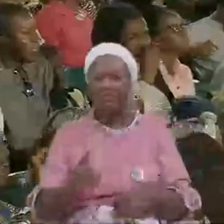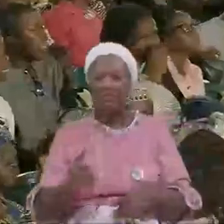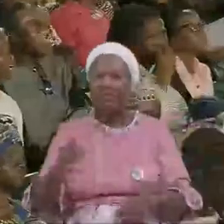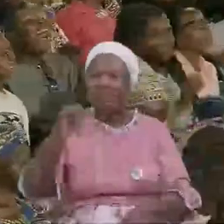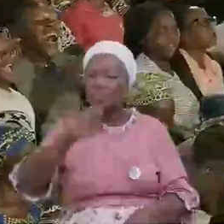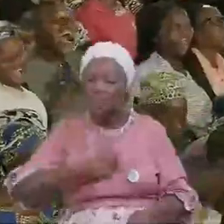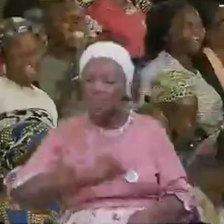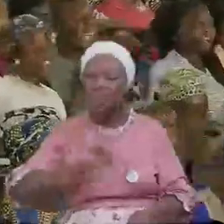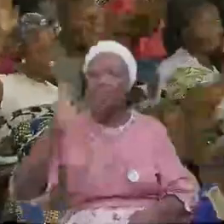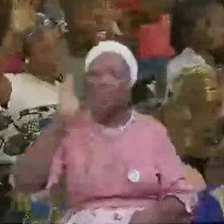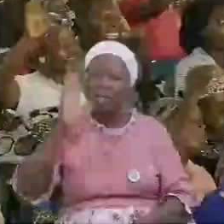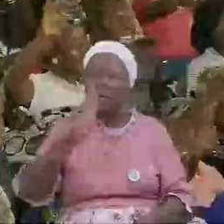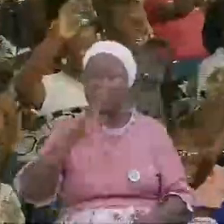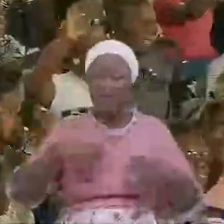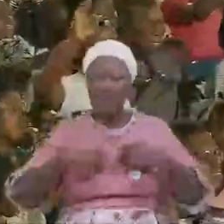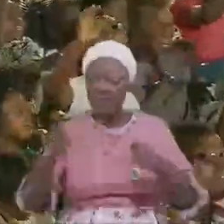Je serai guéri.